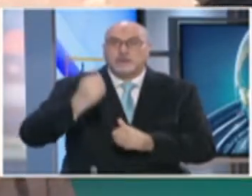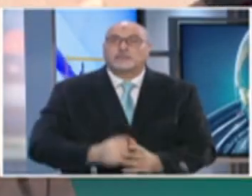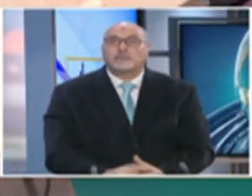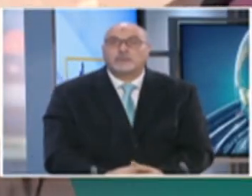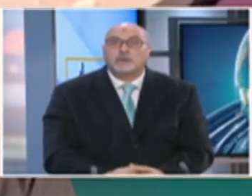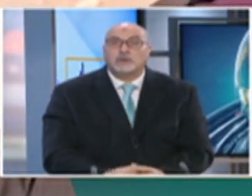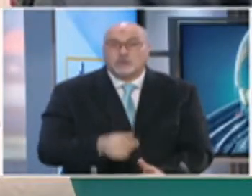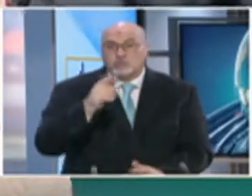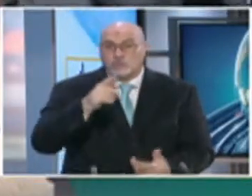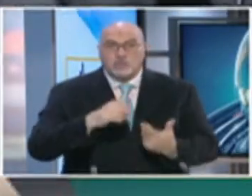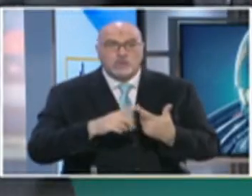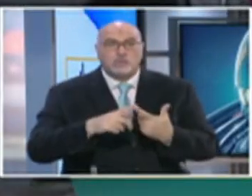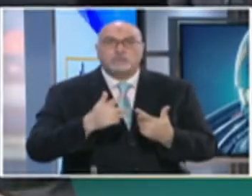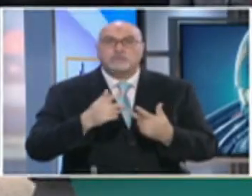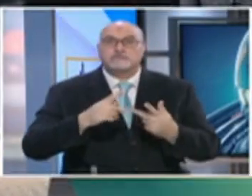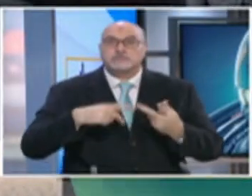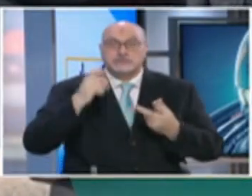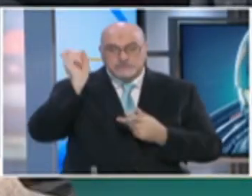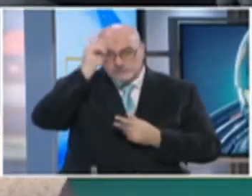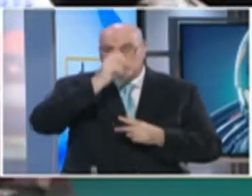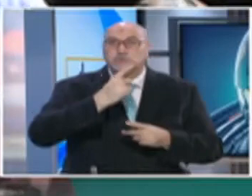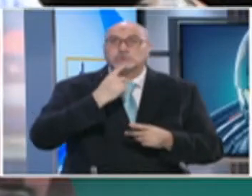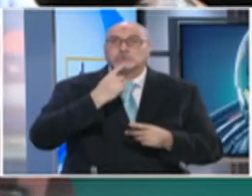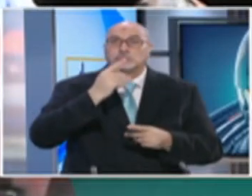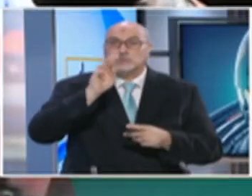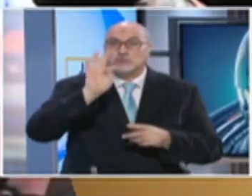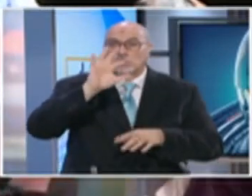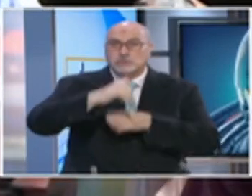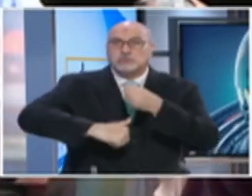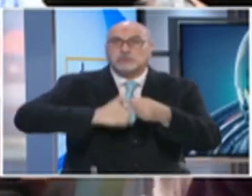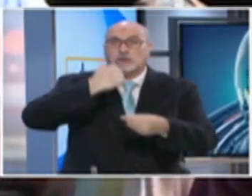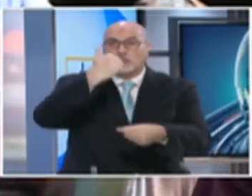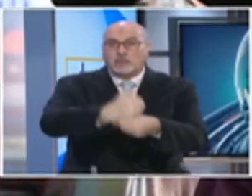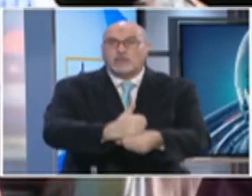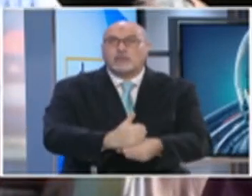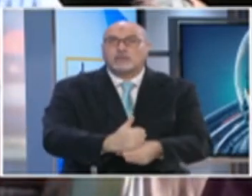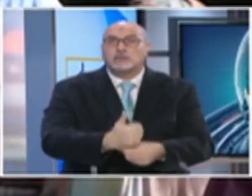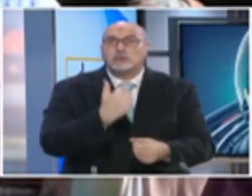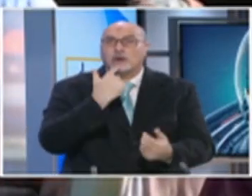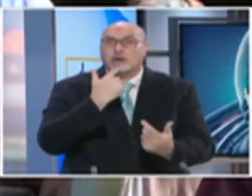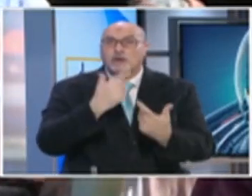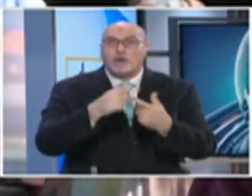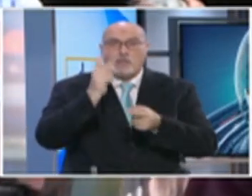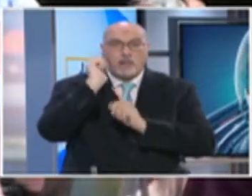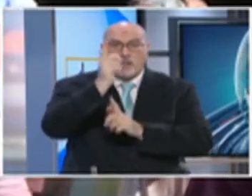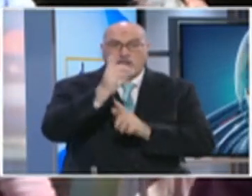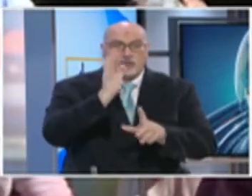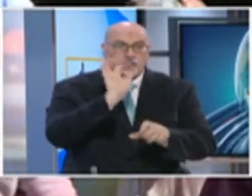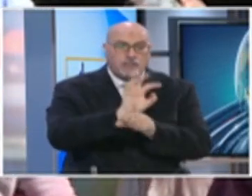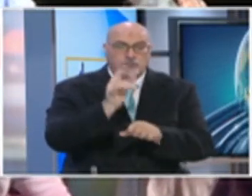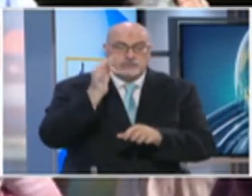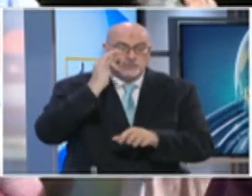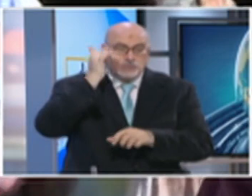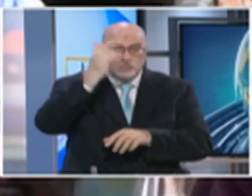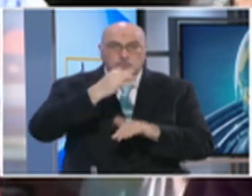إلى المحنة التي يعيشها منذ أكثر من 45 عاما، وهي معاودة اندلاع الحرب السنة الماضية، إضافة